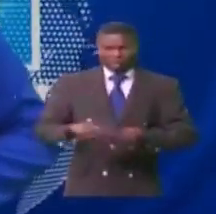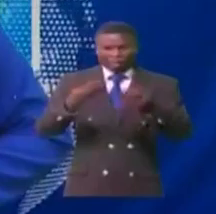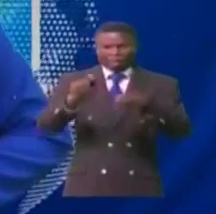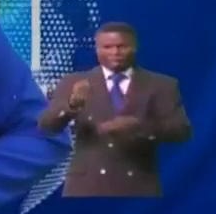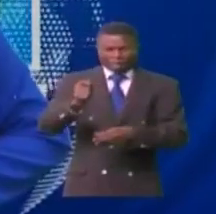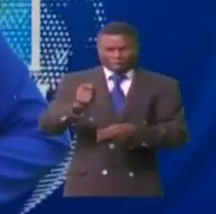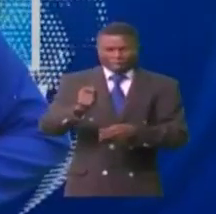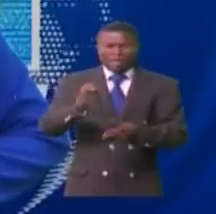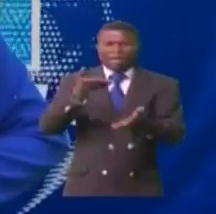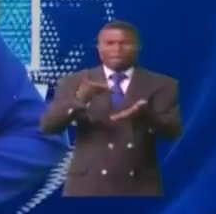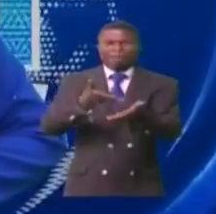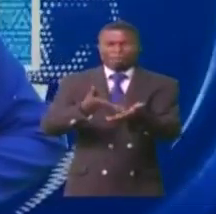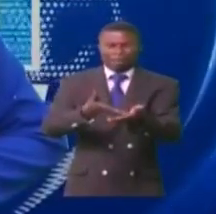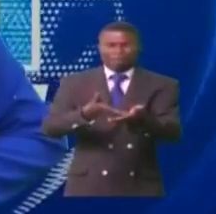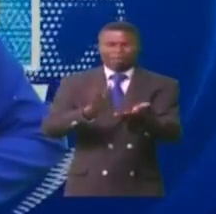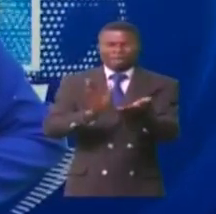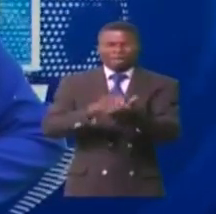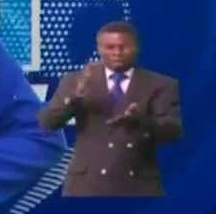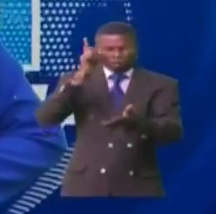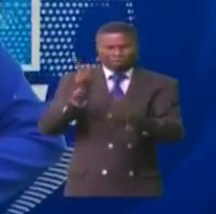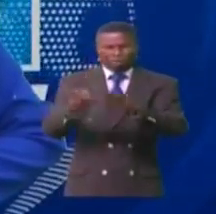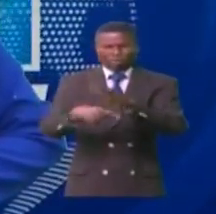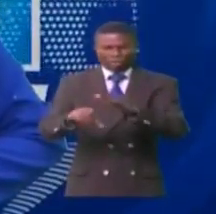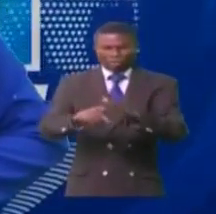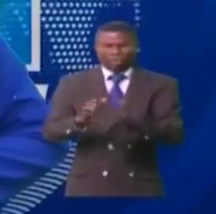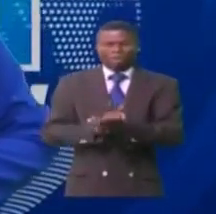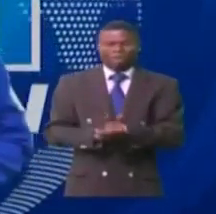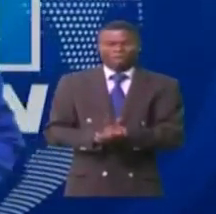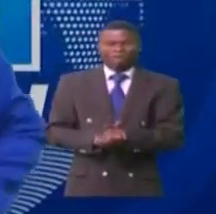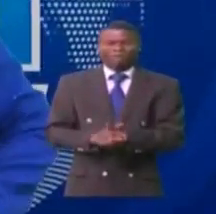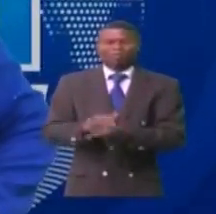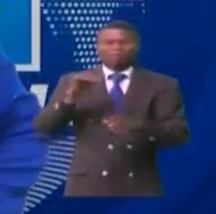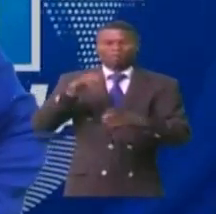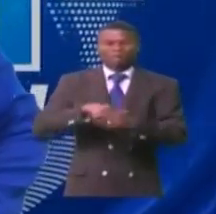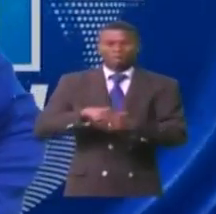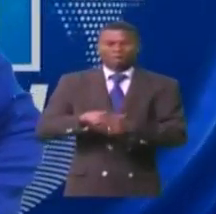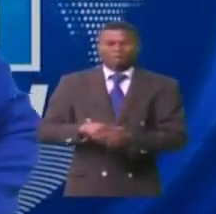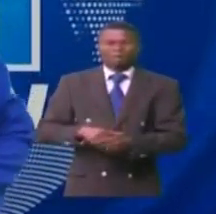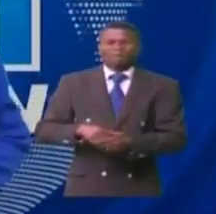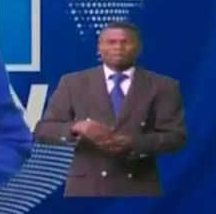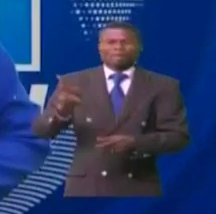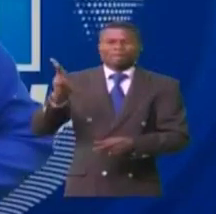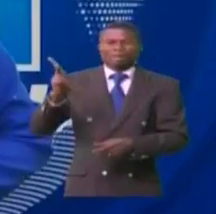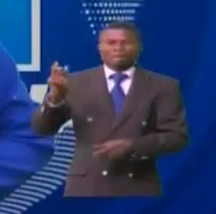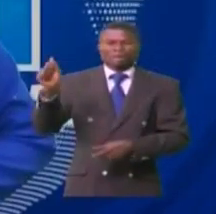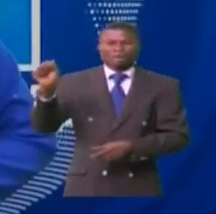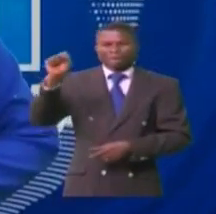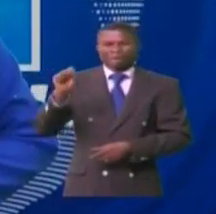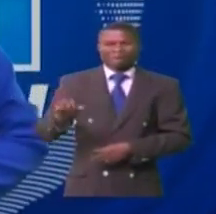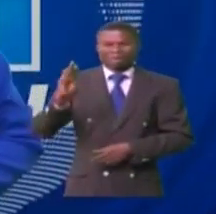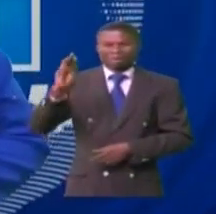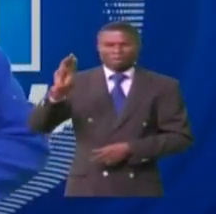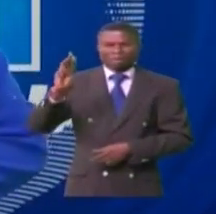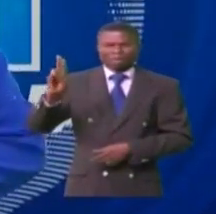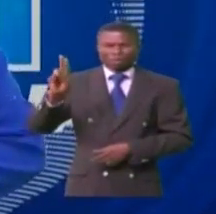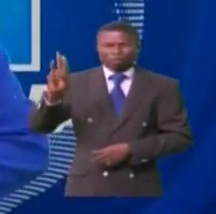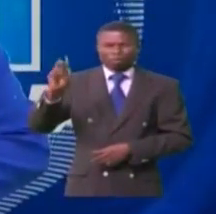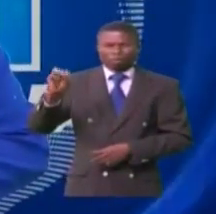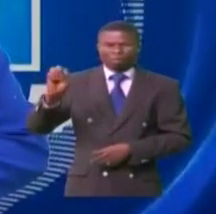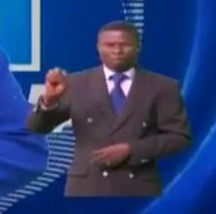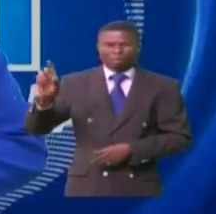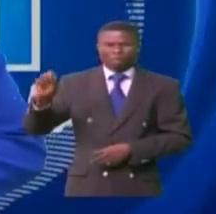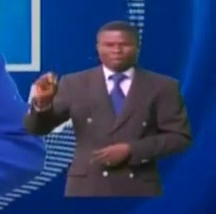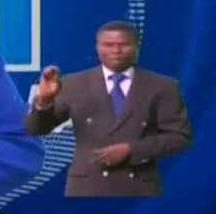les clés de cette première école primaire à Kili 2, située à Kasomeno, dans le territoire de Kasenga.